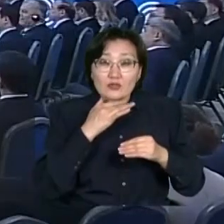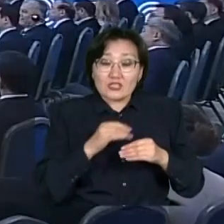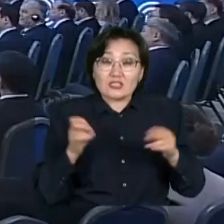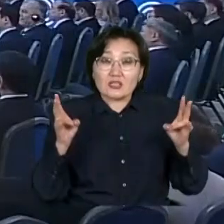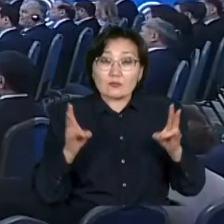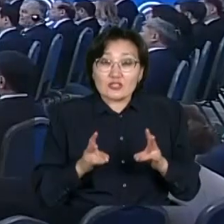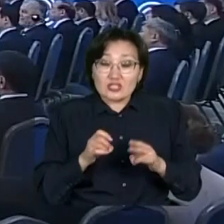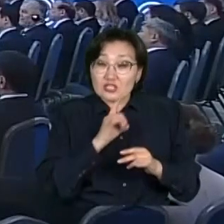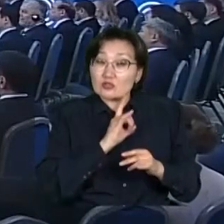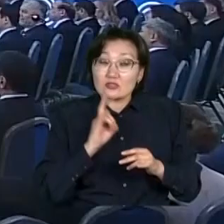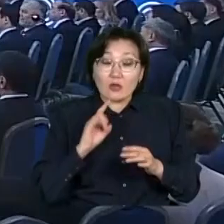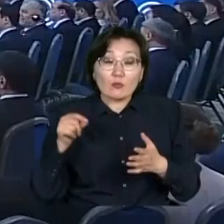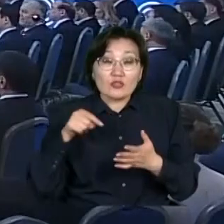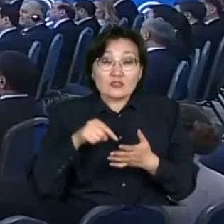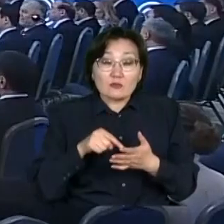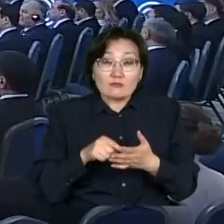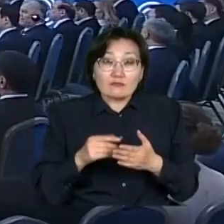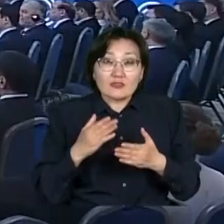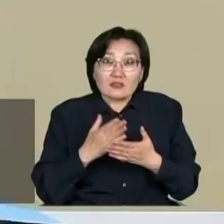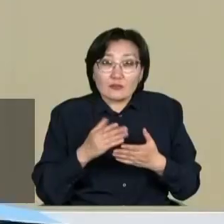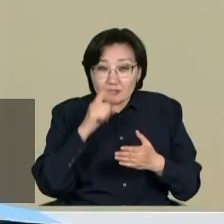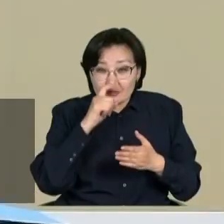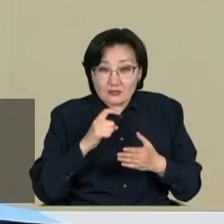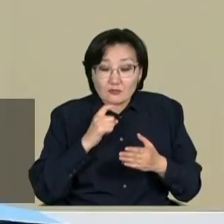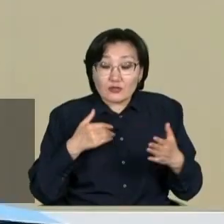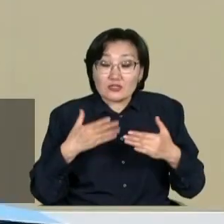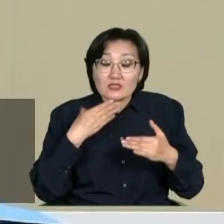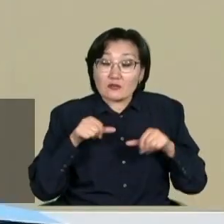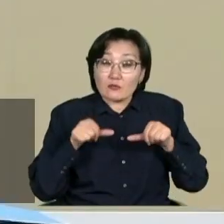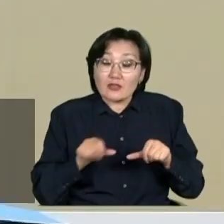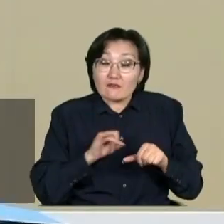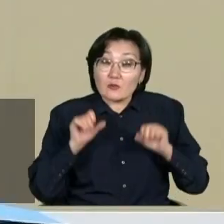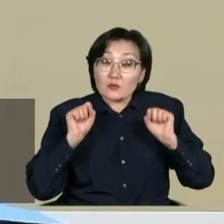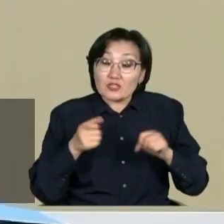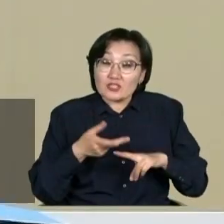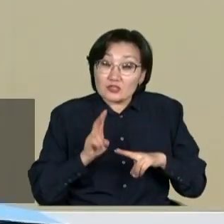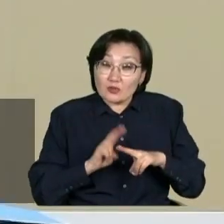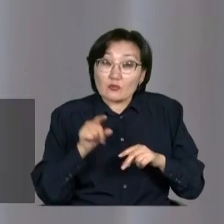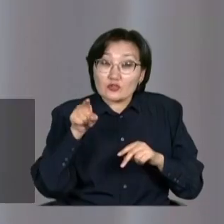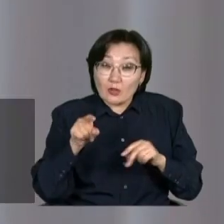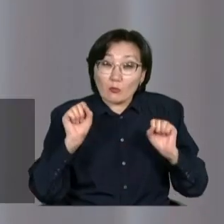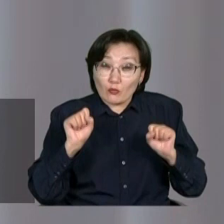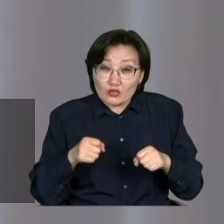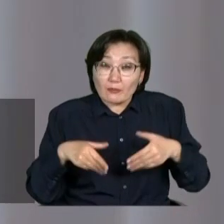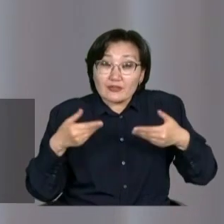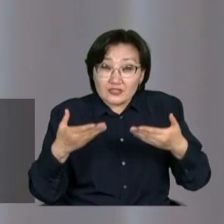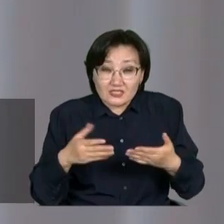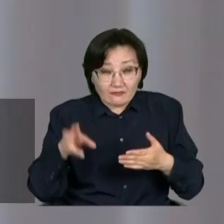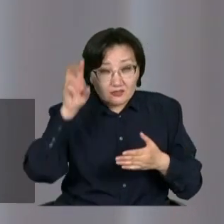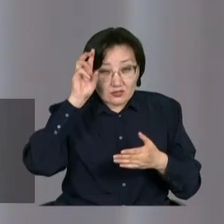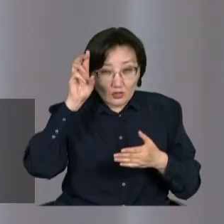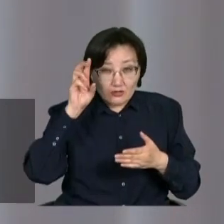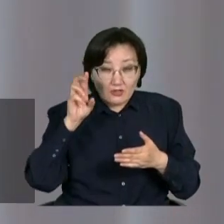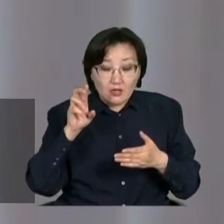жертв насилия находится в неведении относительно своих прав и возможностей, которые им может предоставить